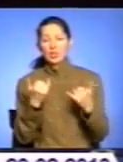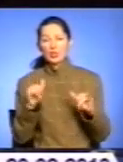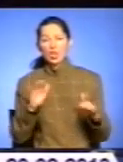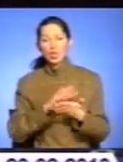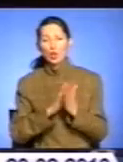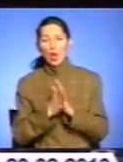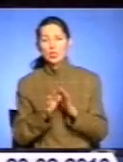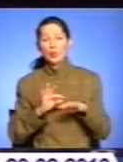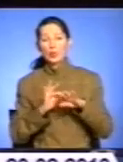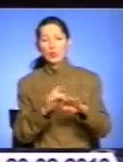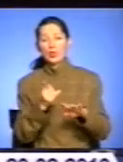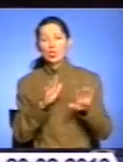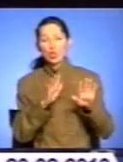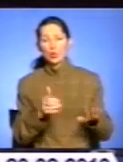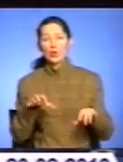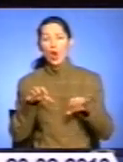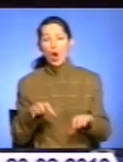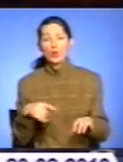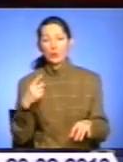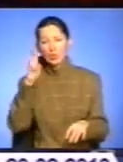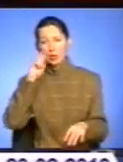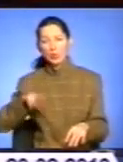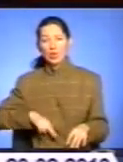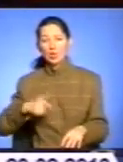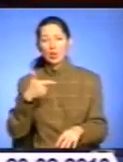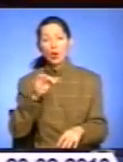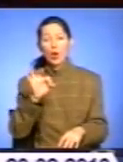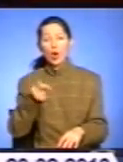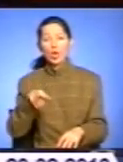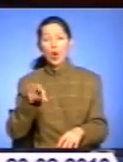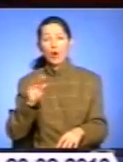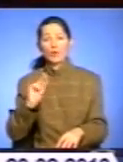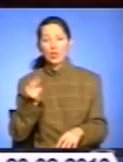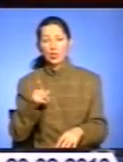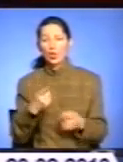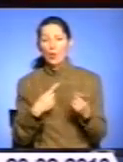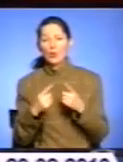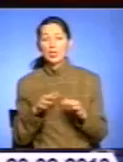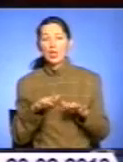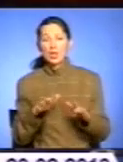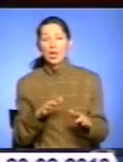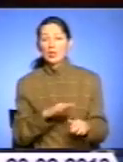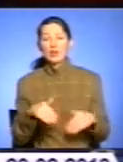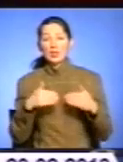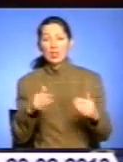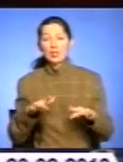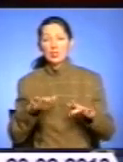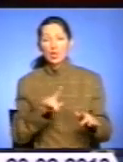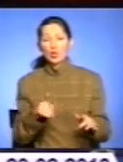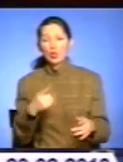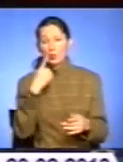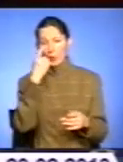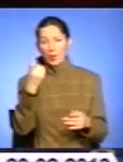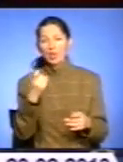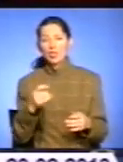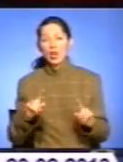перший заступник голови облдержадміністрації Микола Головач. На ньому обговорили ряд невідкладних заходів із запобігання виникненню